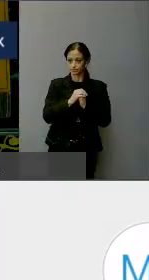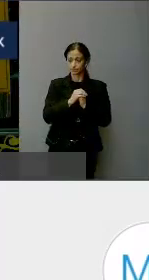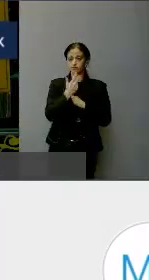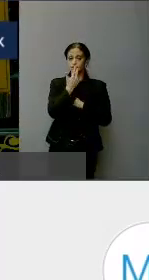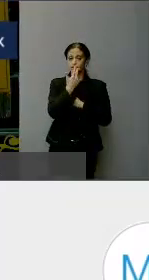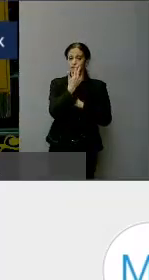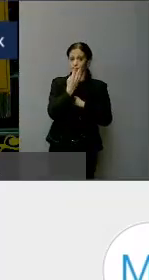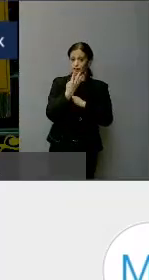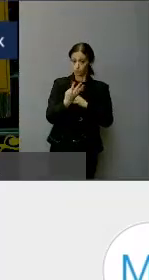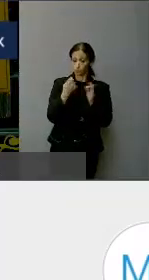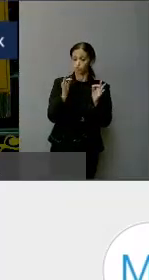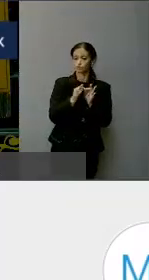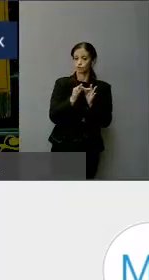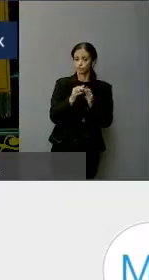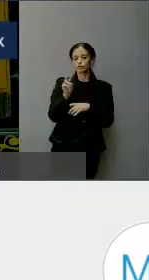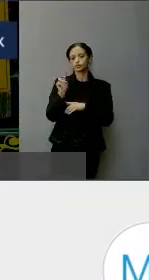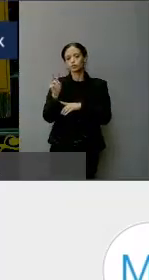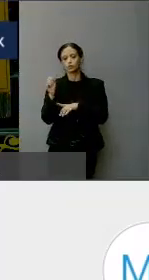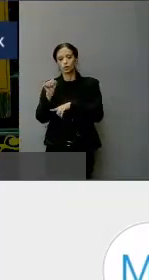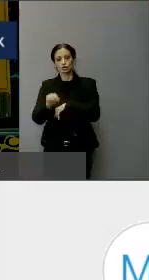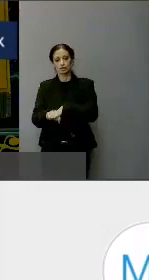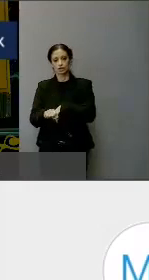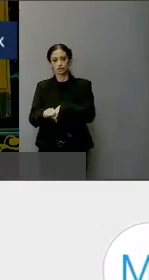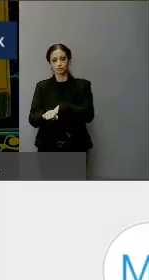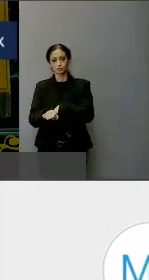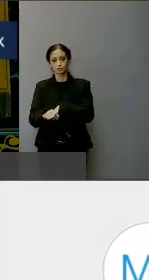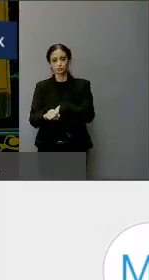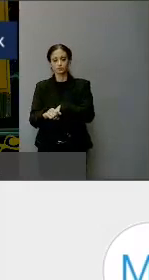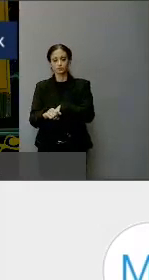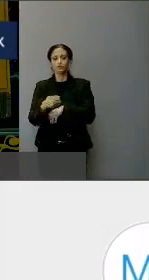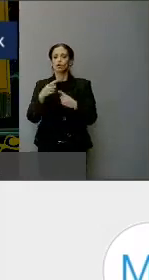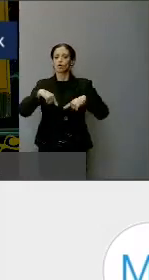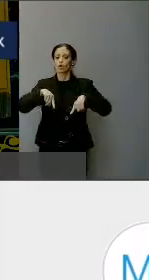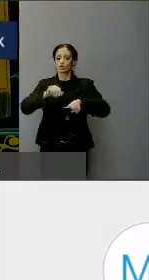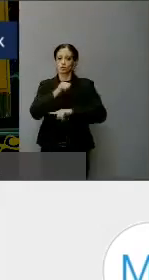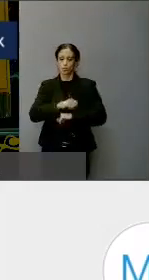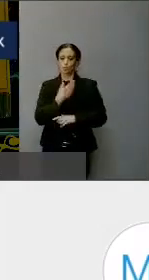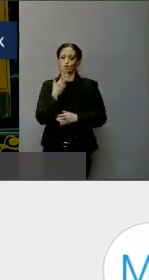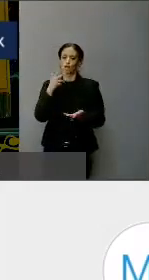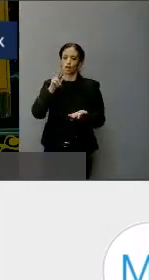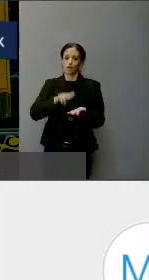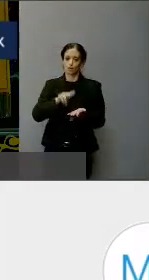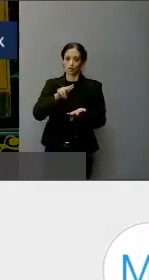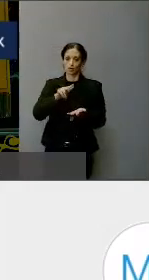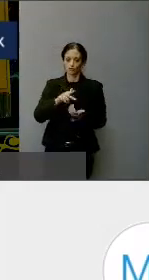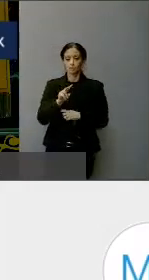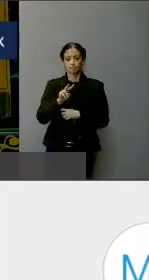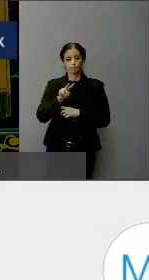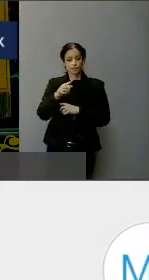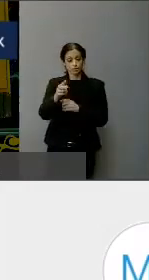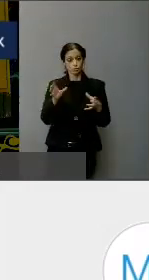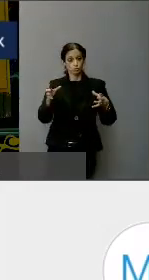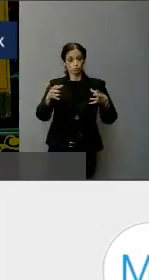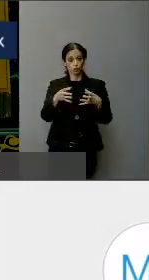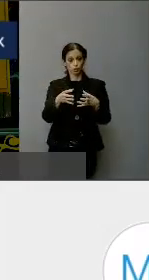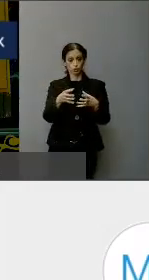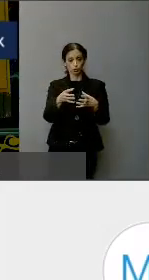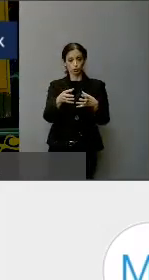34 favorevoli 2 contrari consiglio comunale approva secondo blocco